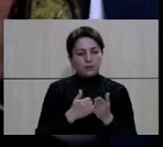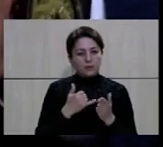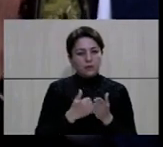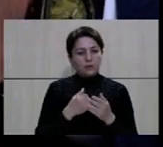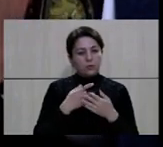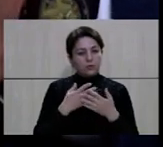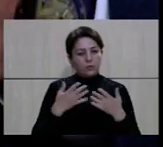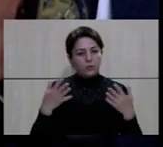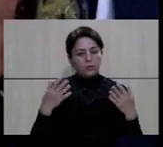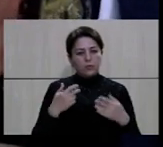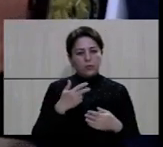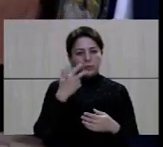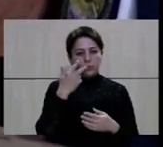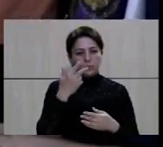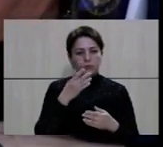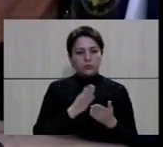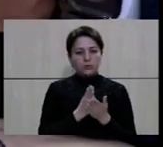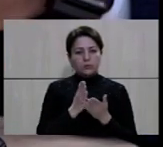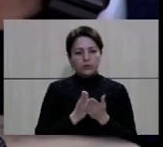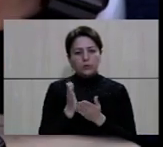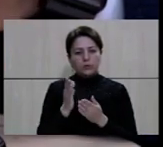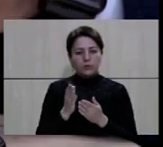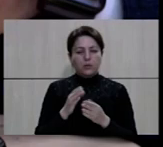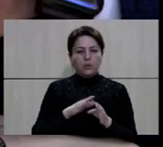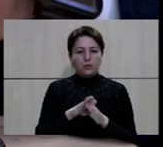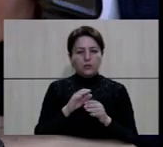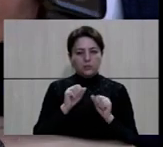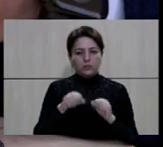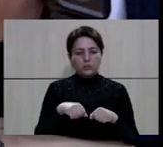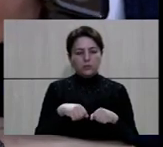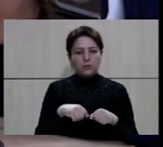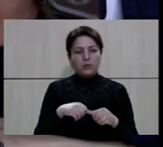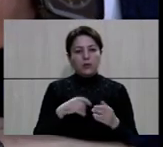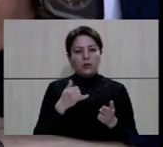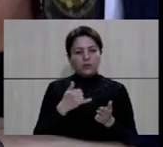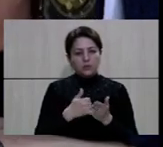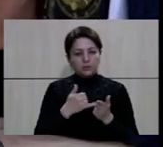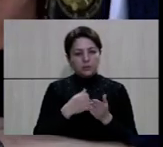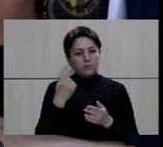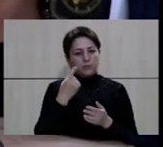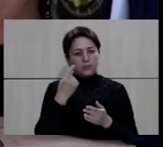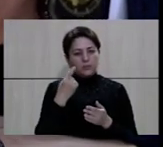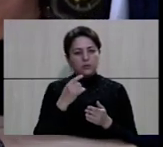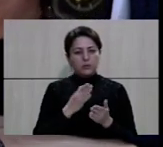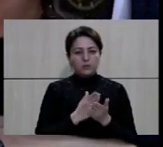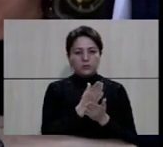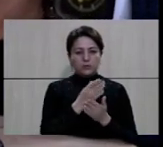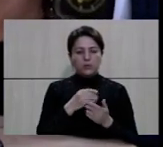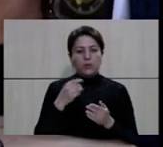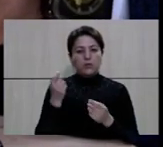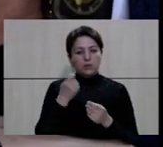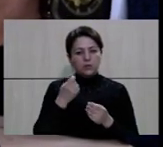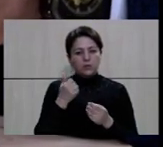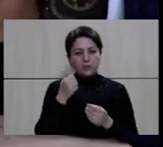Kavshar turlari 3 xil usulda olib boriladi. Ya'ni kavsharlash birinchi jarayoni detalni yaxshilab